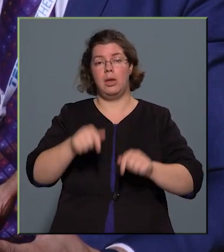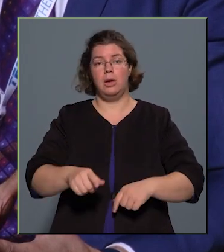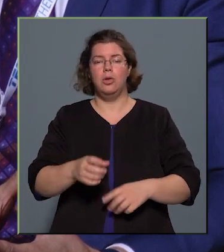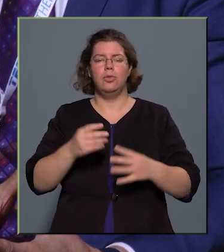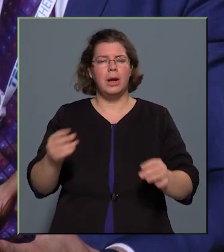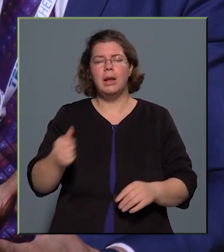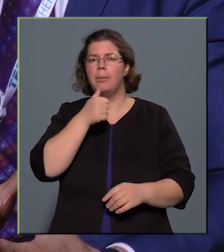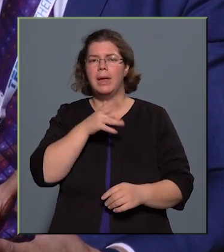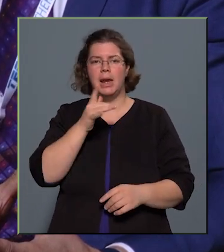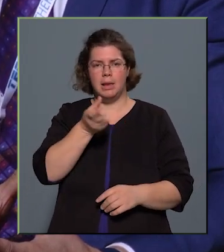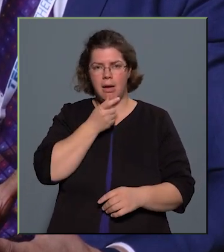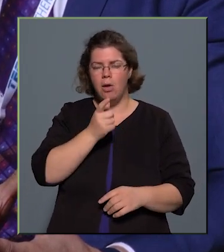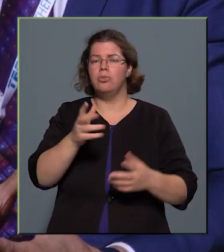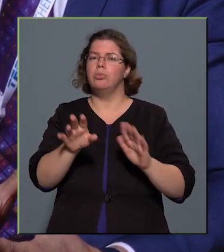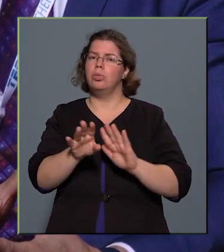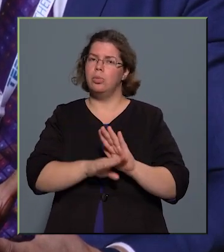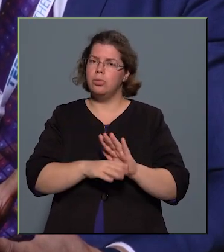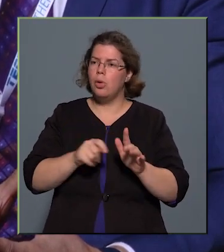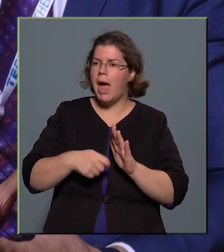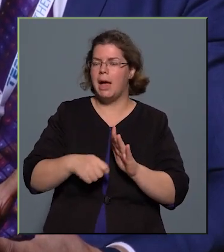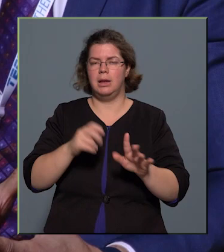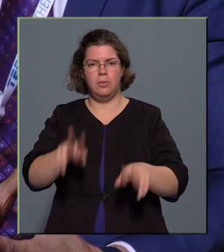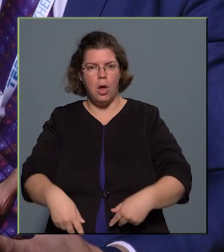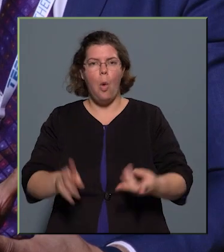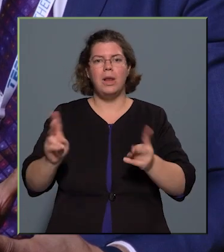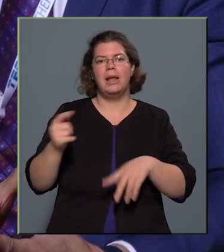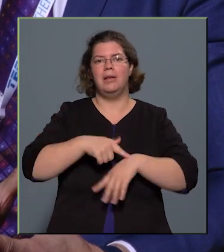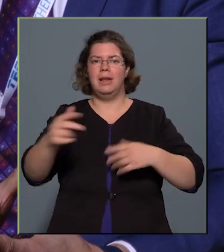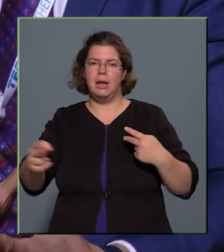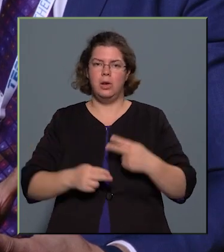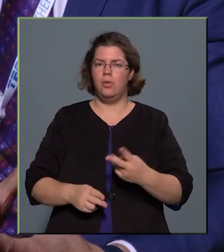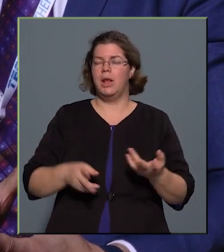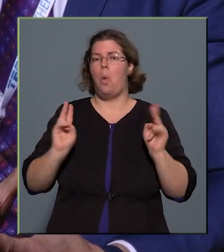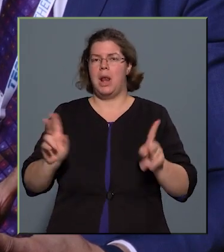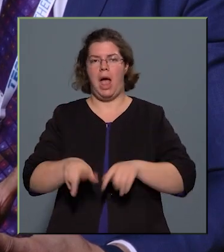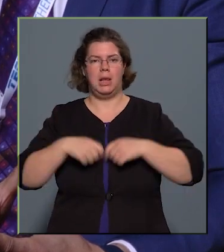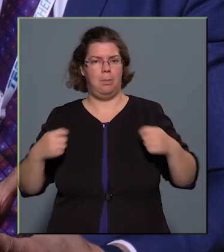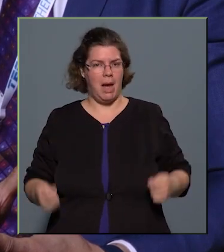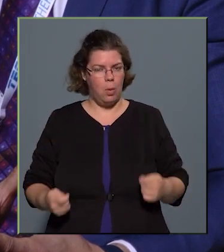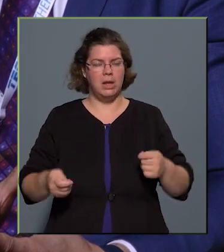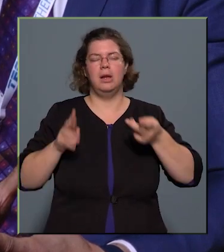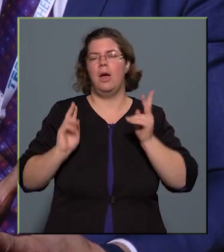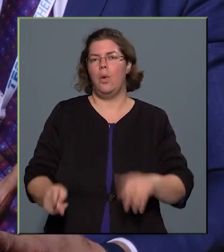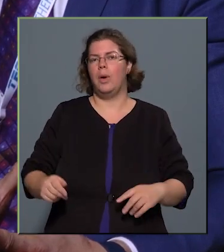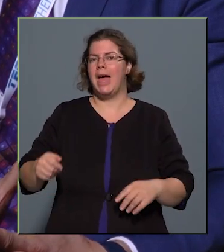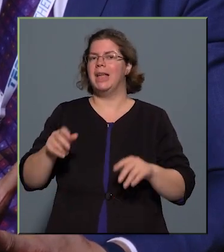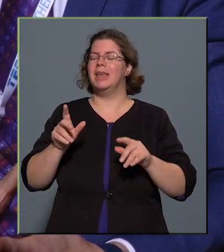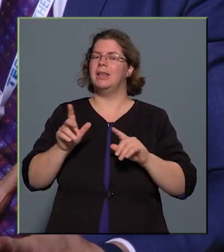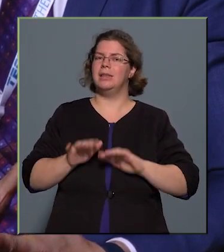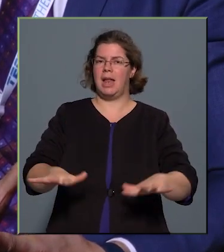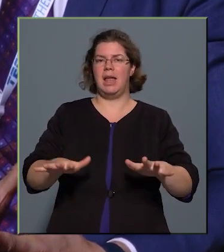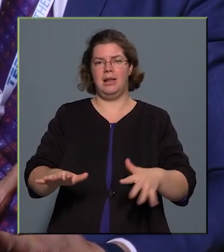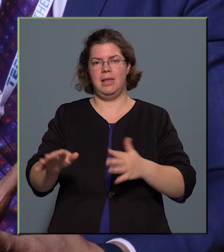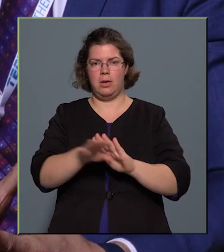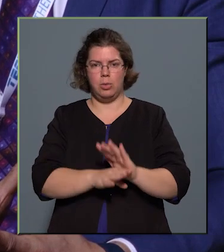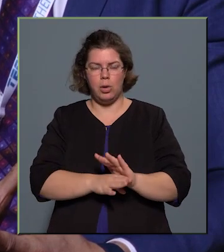PLC-s projektet valósítunk meg, hogy lehetne azoknak az idejét rövidíteni, tehát hogy lehetne azt megoldani, hogy egy standardizált programot,